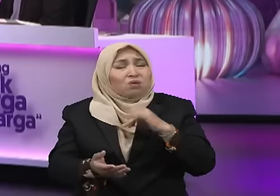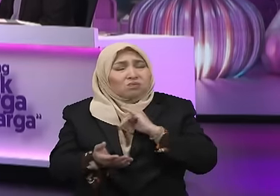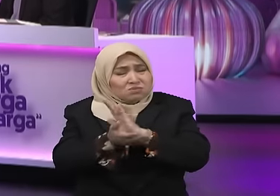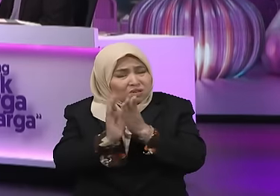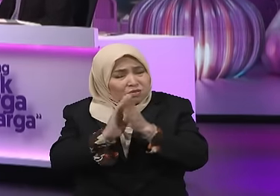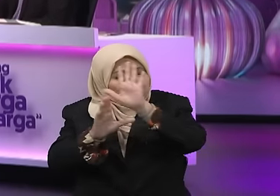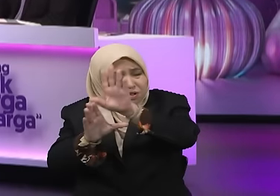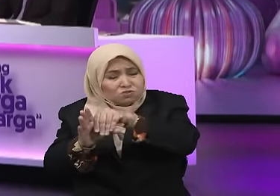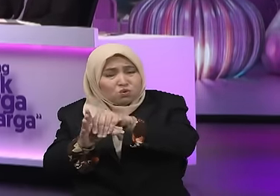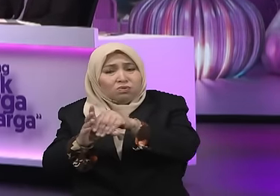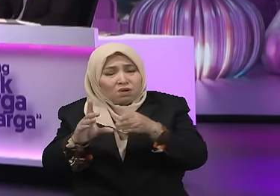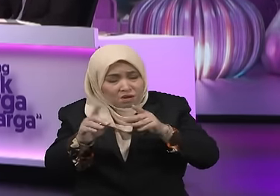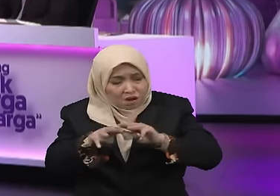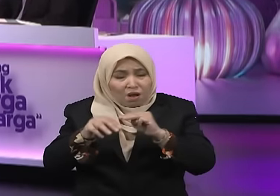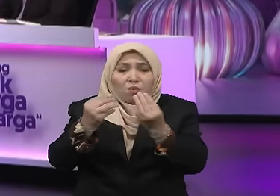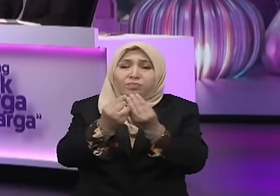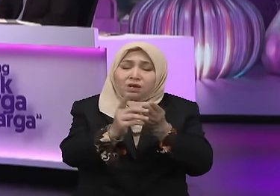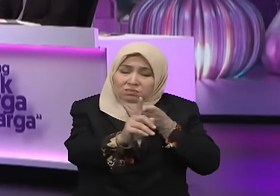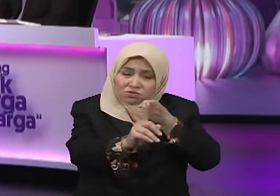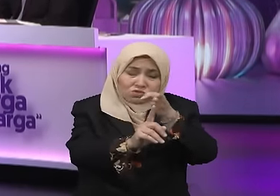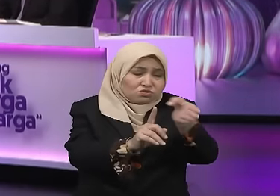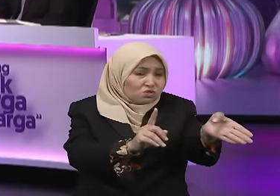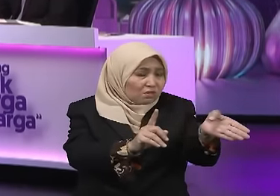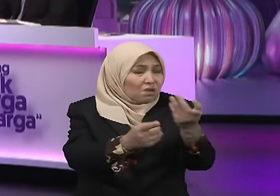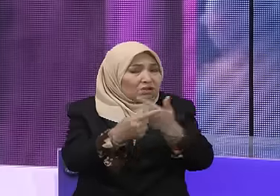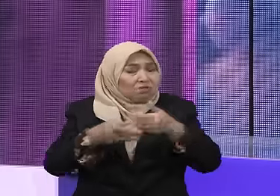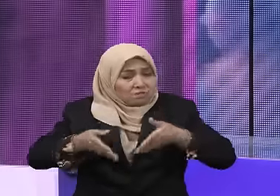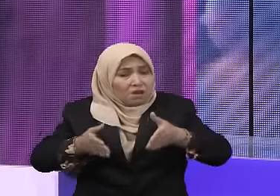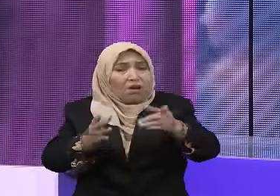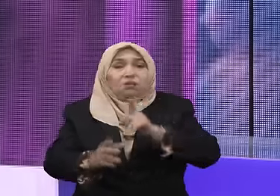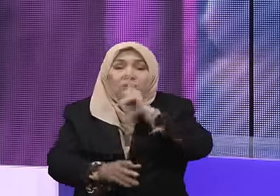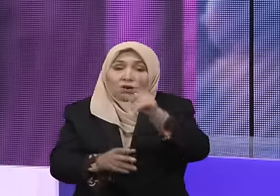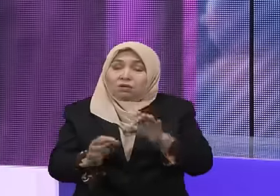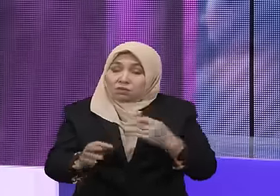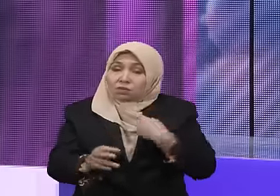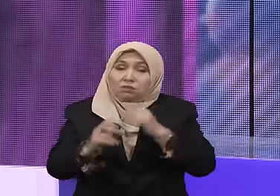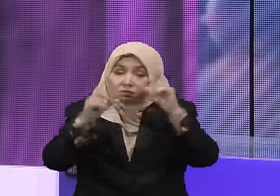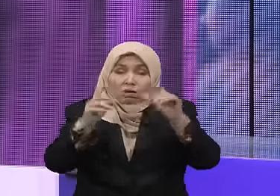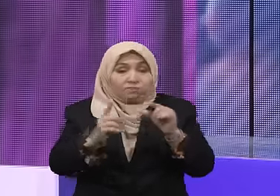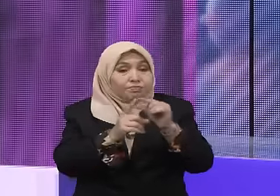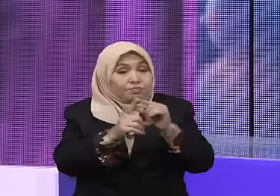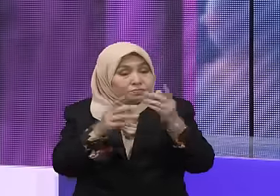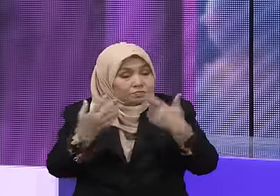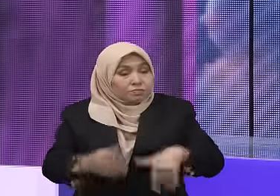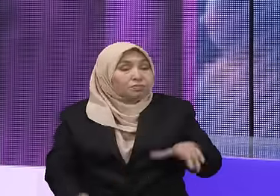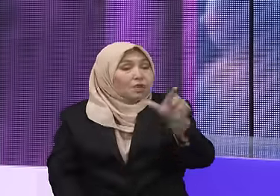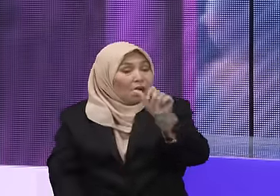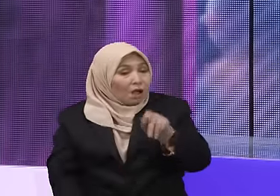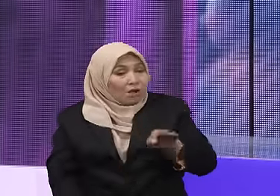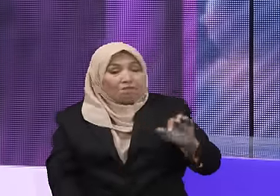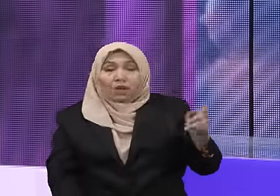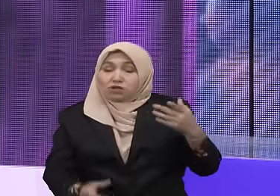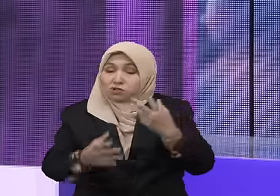kaum yang disesatkan ataupun yang tersesat daripada jalan kebenaran. Kalau kita perasan perkataan selepas afala itu,